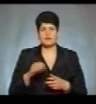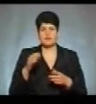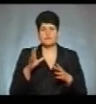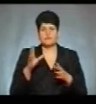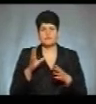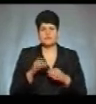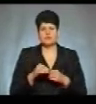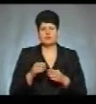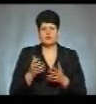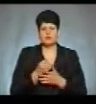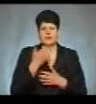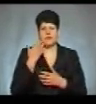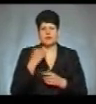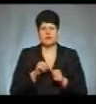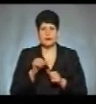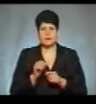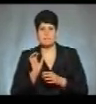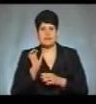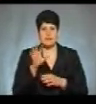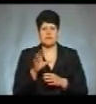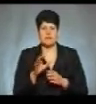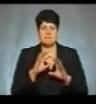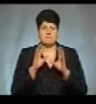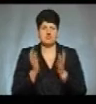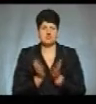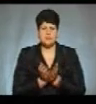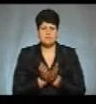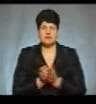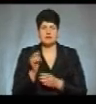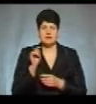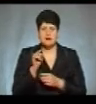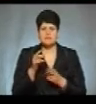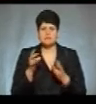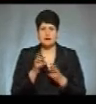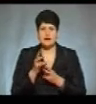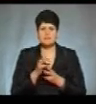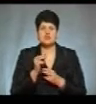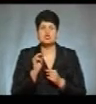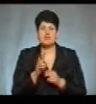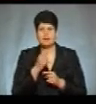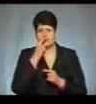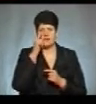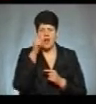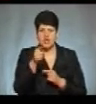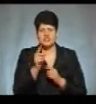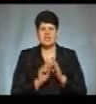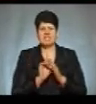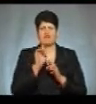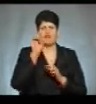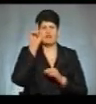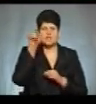давалися легко, окрім метання м'яча. Метання м'яча, тому що там треба чим далі і чим вище,